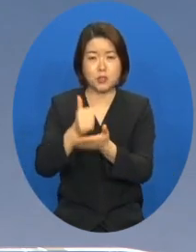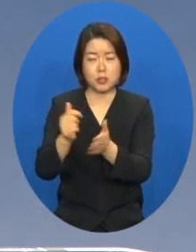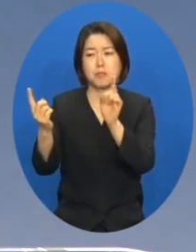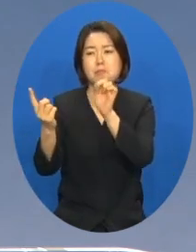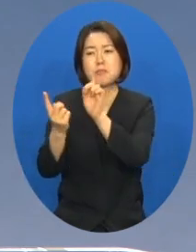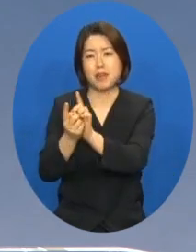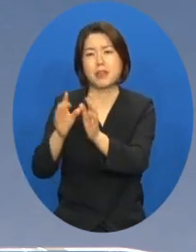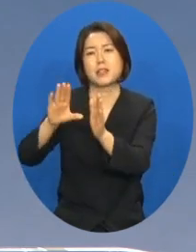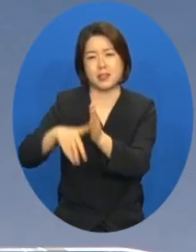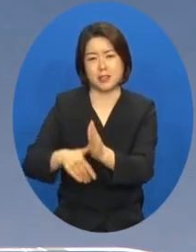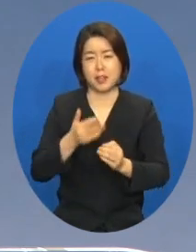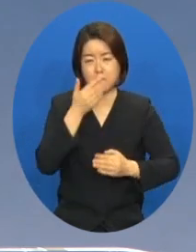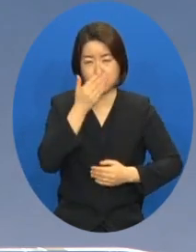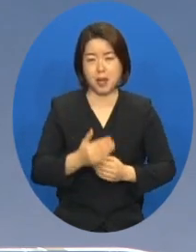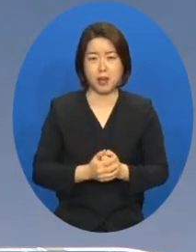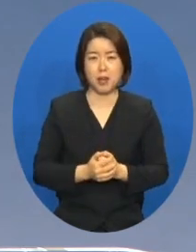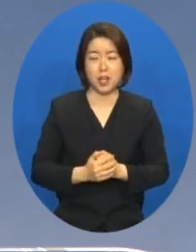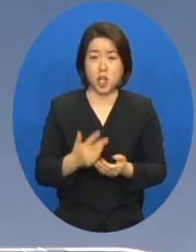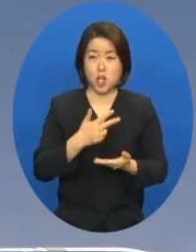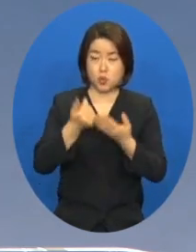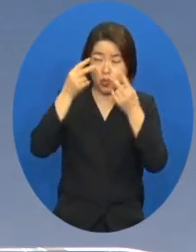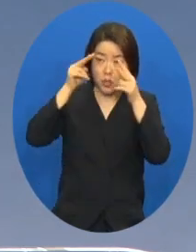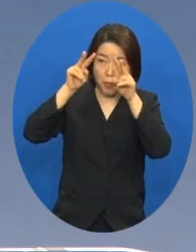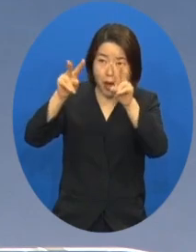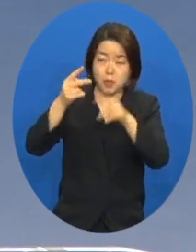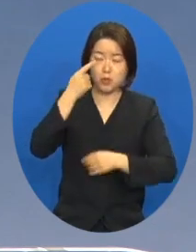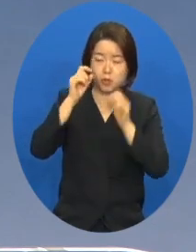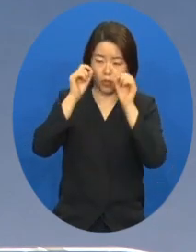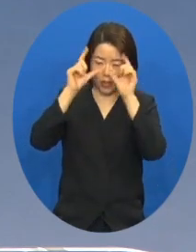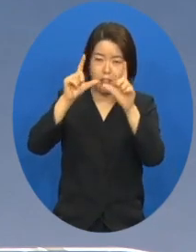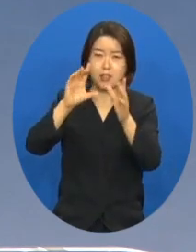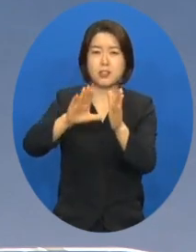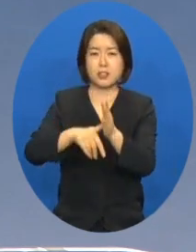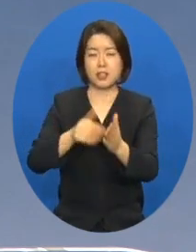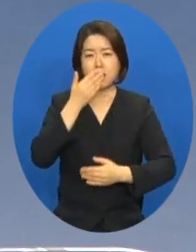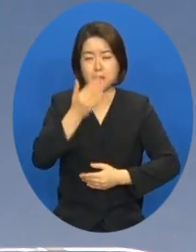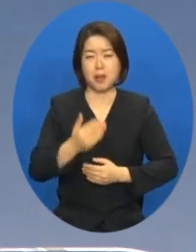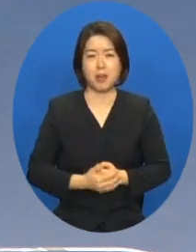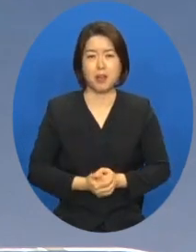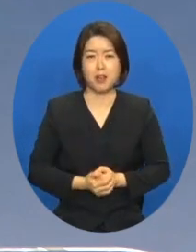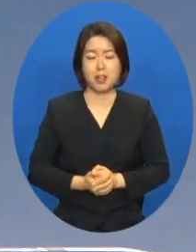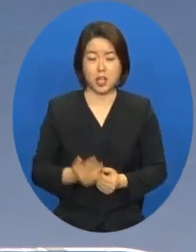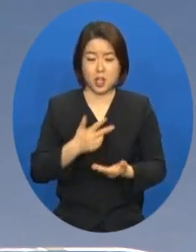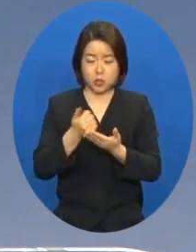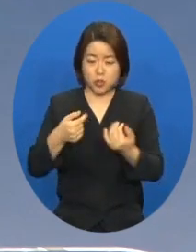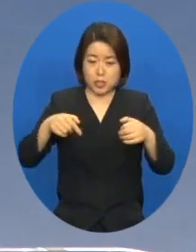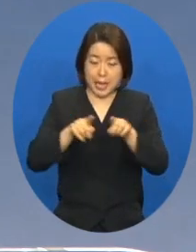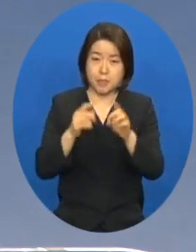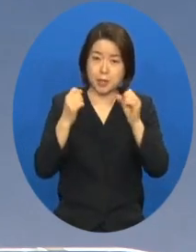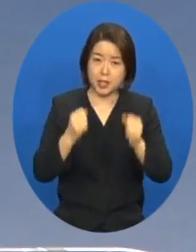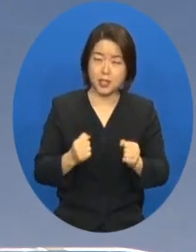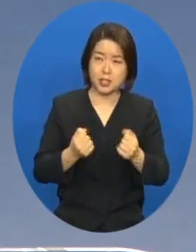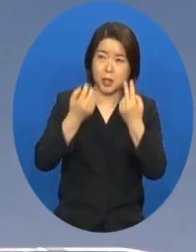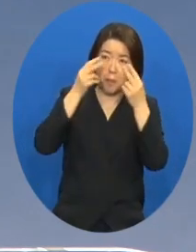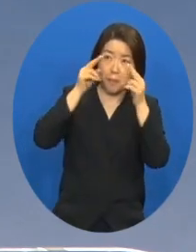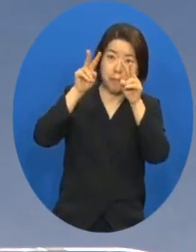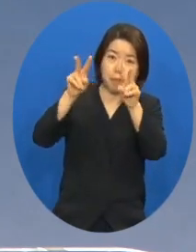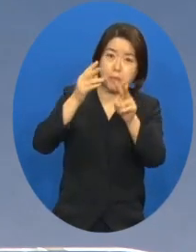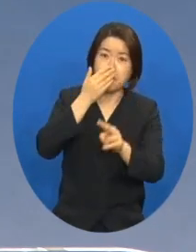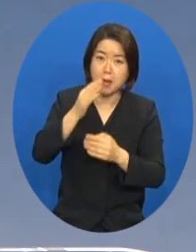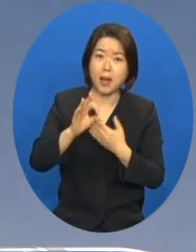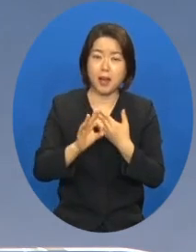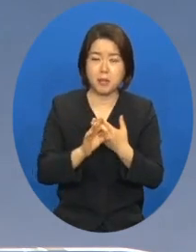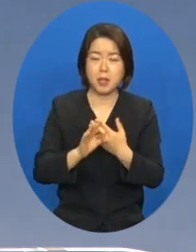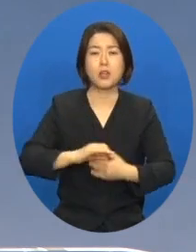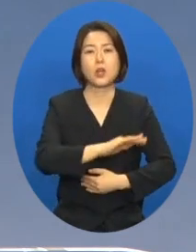경우입니다. 주님을 바라보는 눈이 뜨인 경우예요. 주님이 함께 계시는 것이 바라보아지면